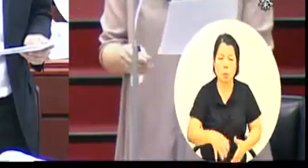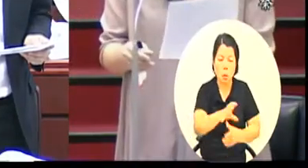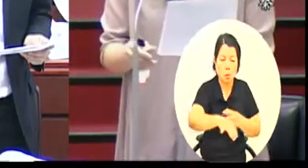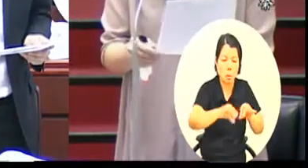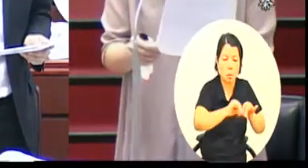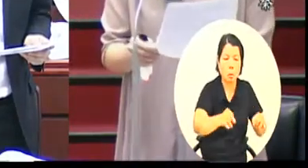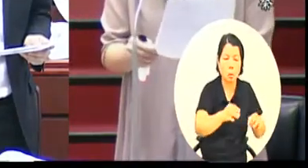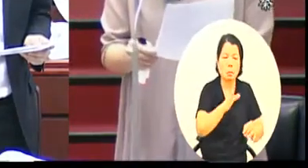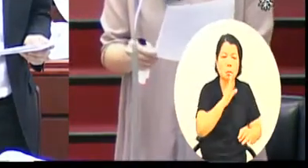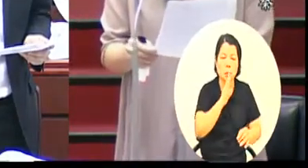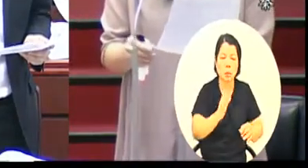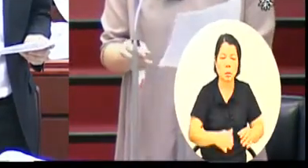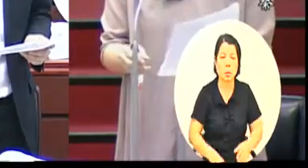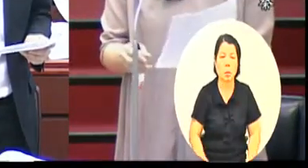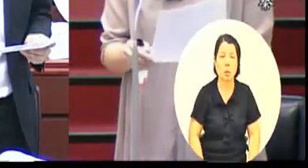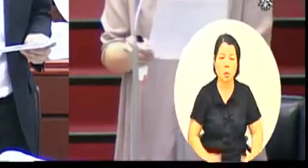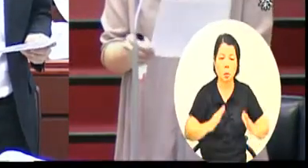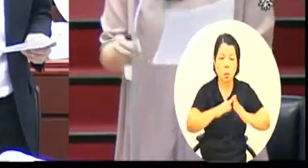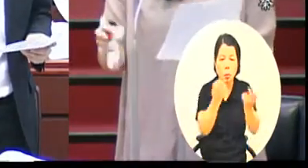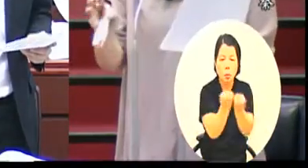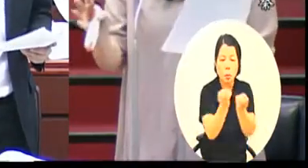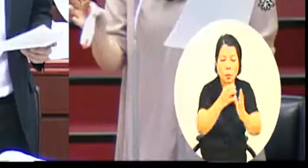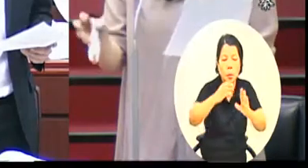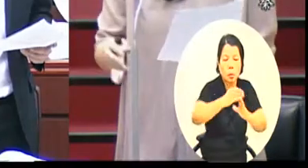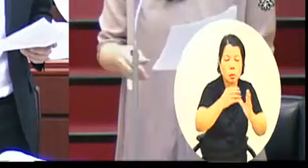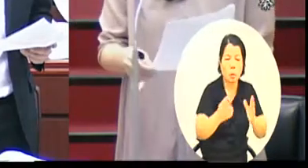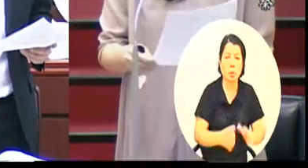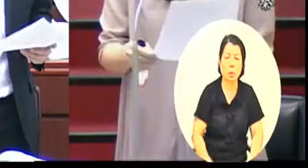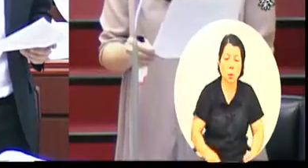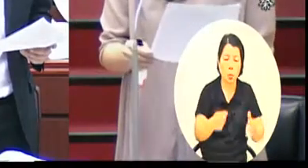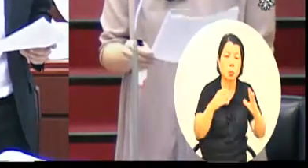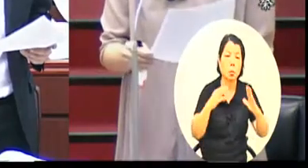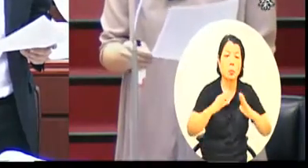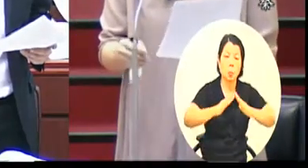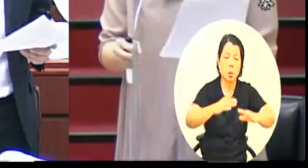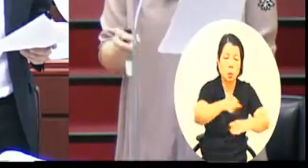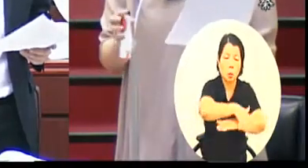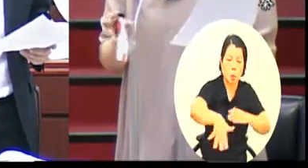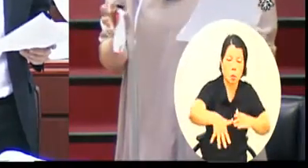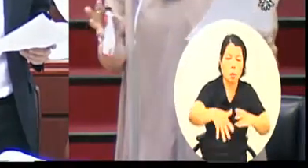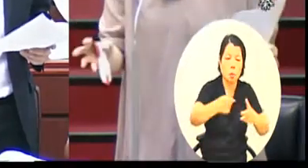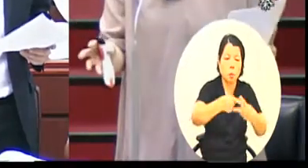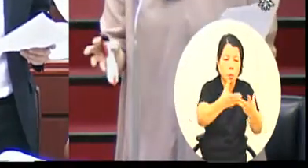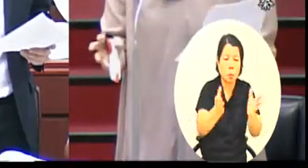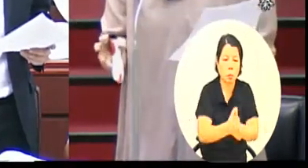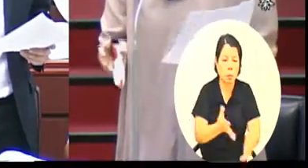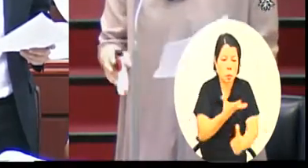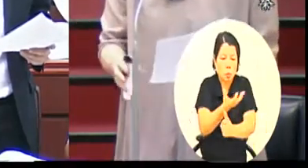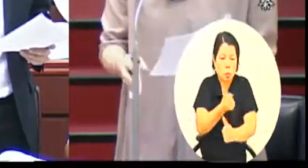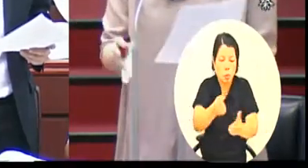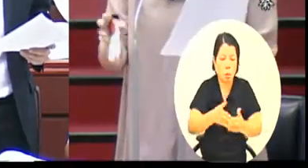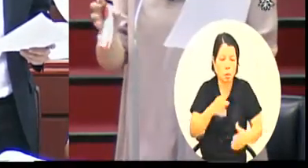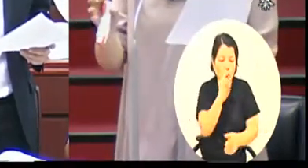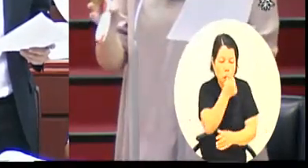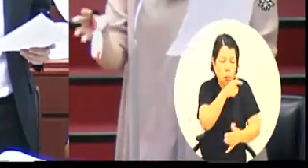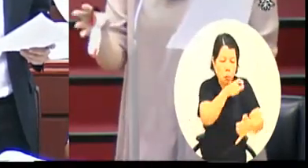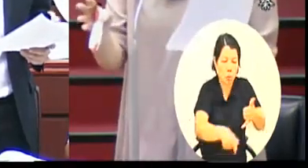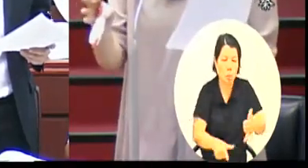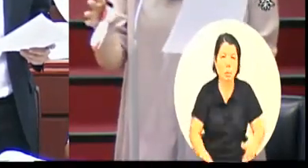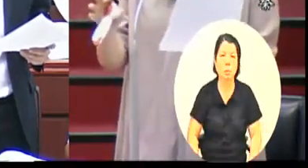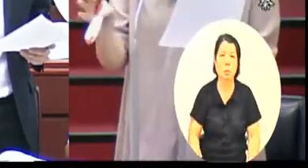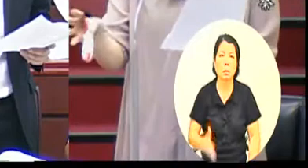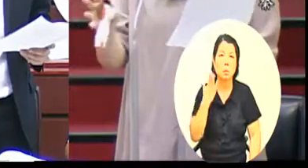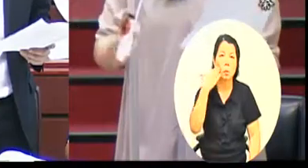我们的都发局或者是都委小组里面应该牵涉到管制？所以它应该是一个特例啊。如果说它